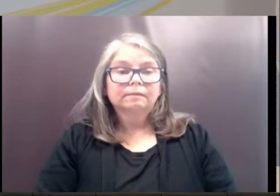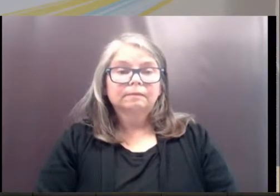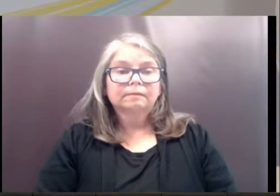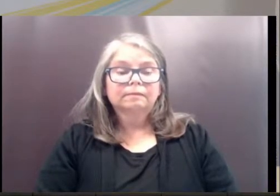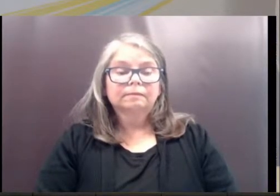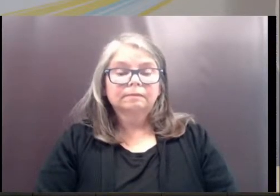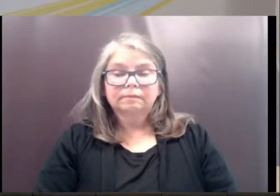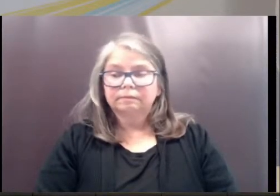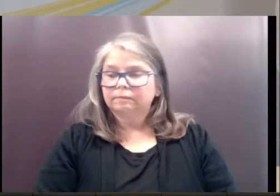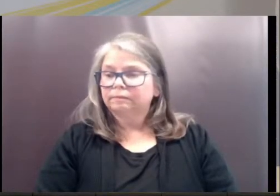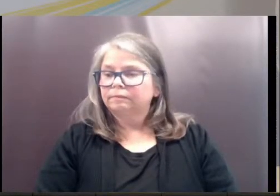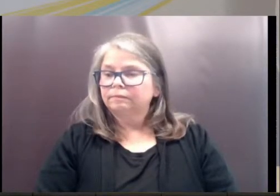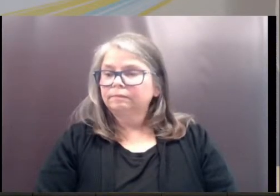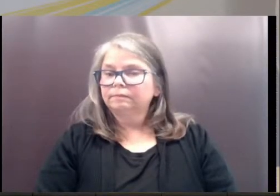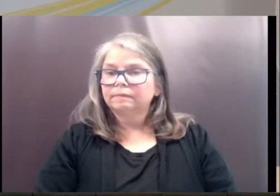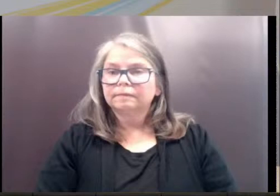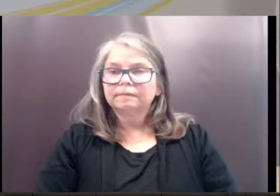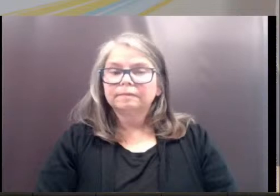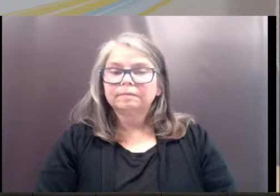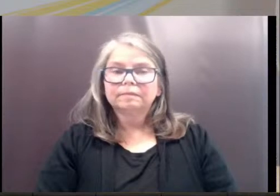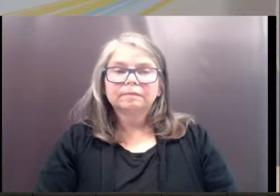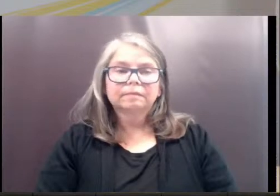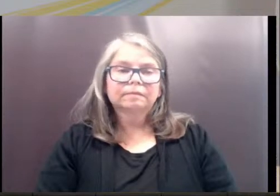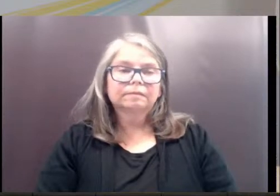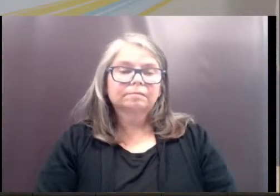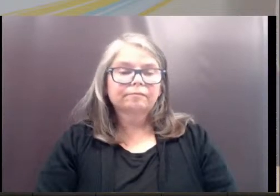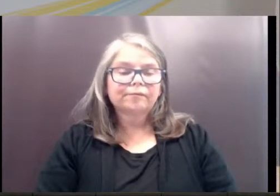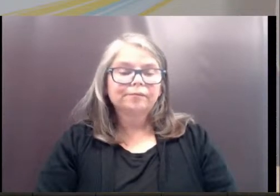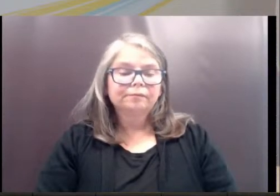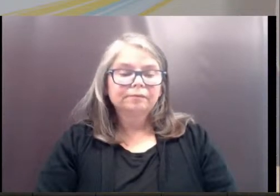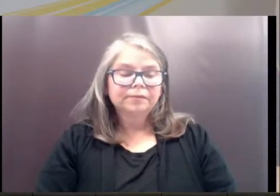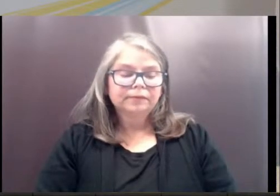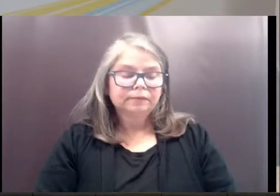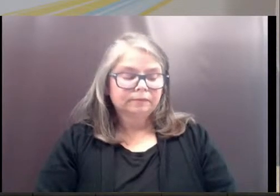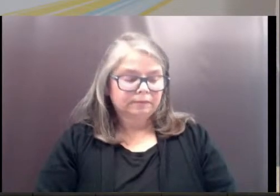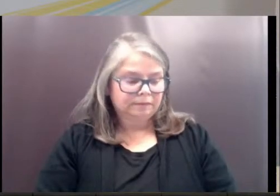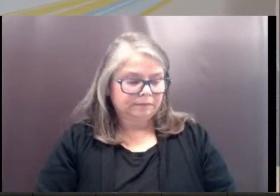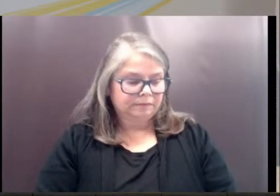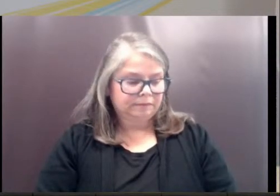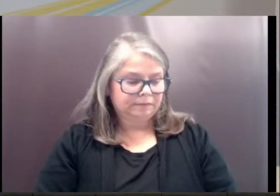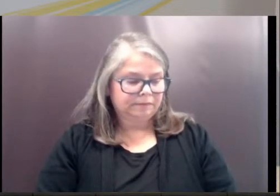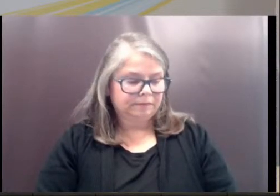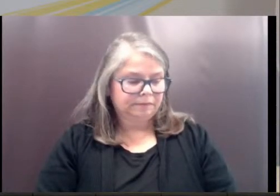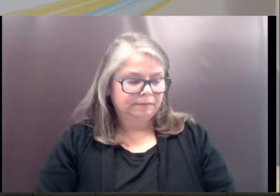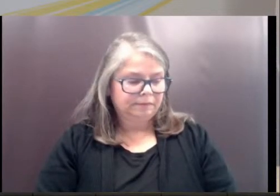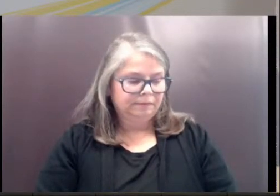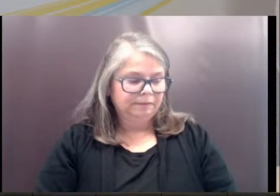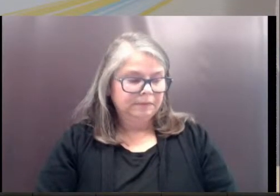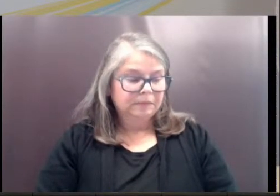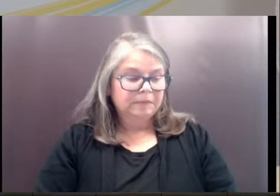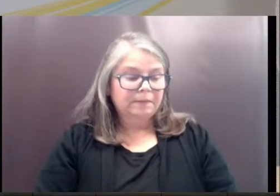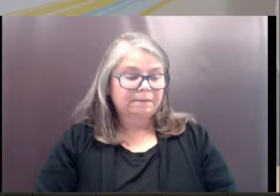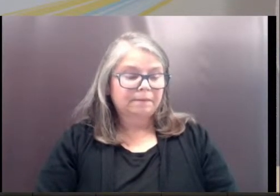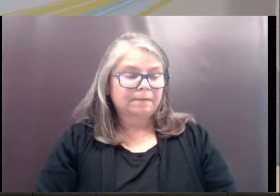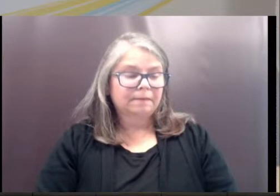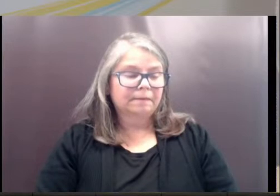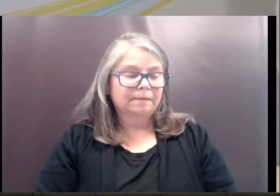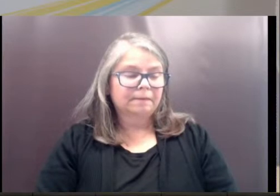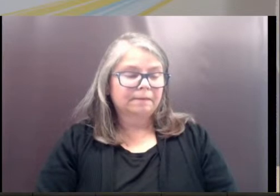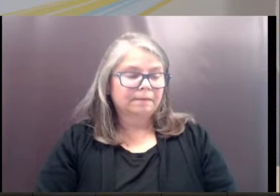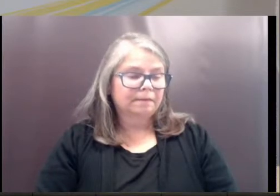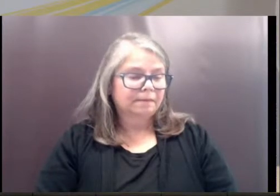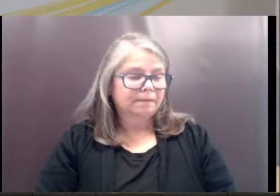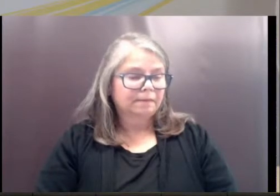contacter ou avoir la communication avec les groupes qui sont un peu plus âgés, plus